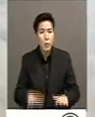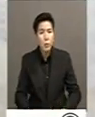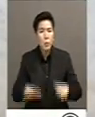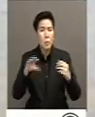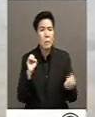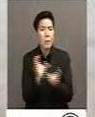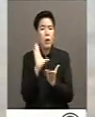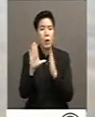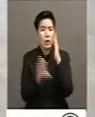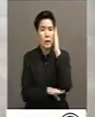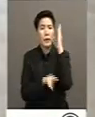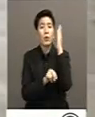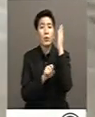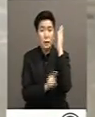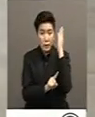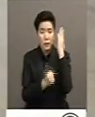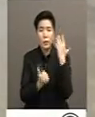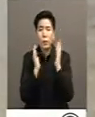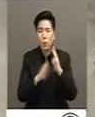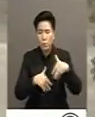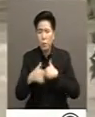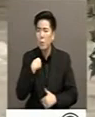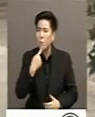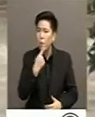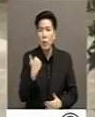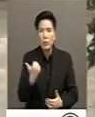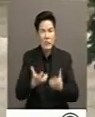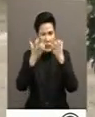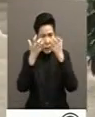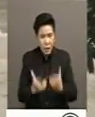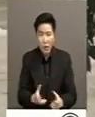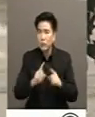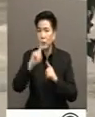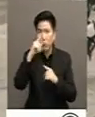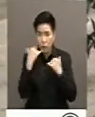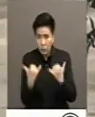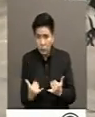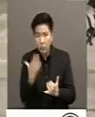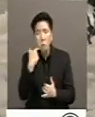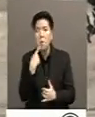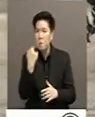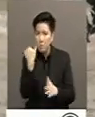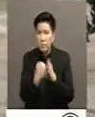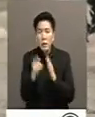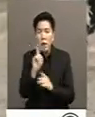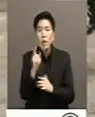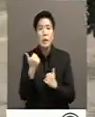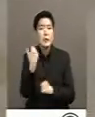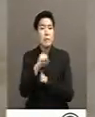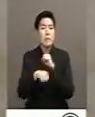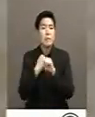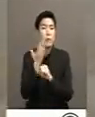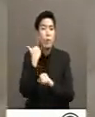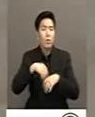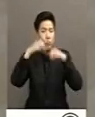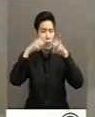ใหญ่ในพื้นที่จังหวัดนครศรีธรรมราชที่ชาวบ้านระบุนะครับว่าเป็นอุทกภัยครั้งใหญ่ก็ไม่ผิดนะครับเพราะเมื่อเกือบ10ปีก่อน